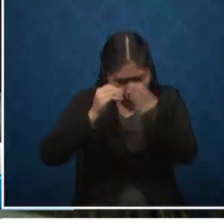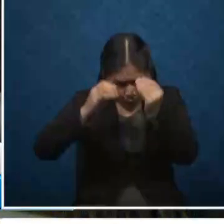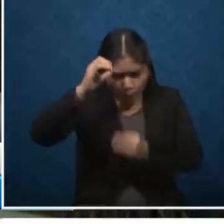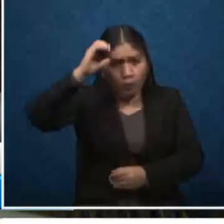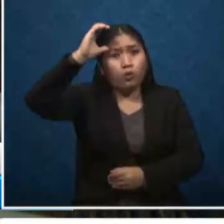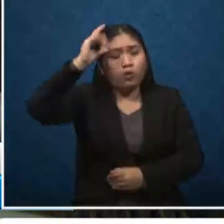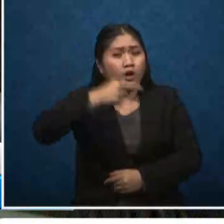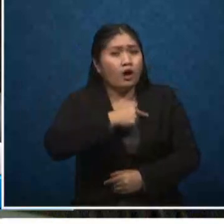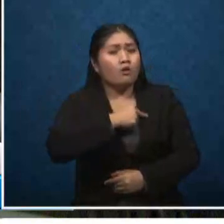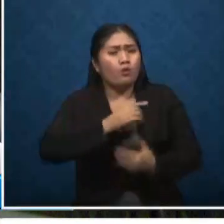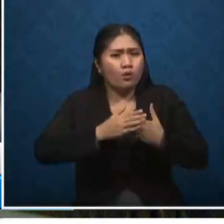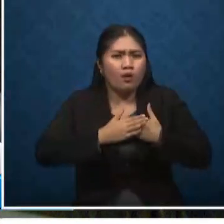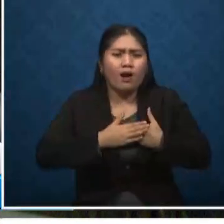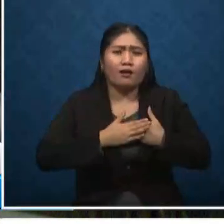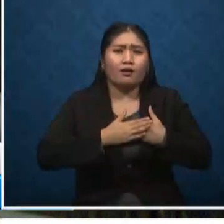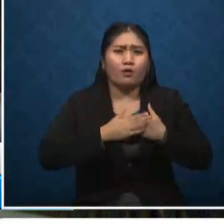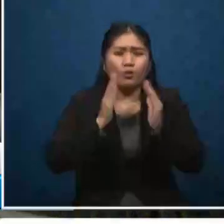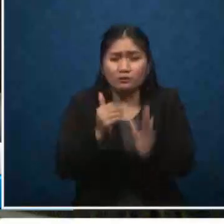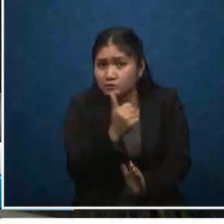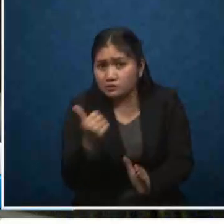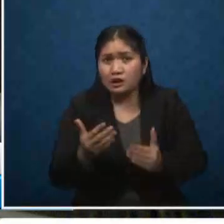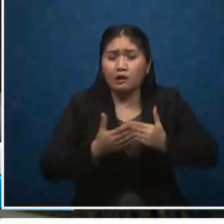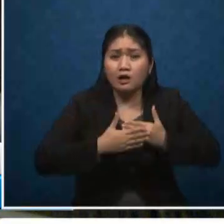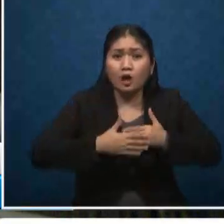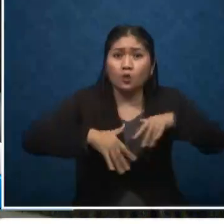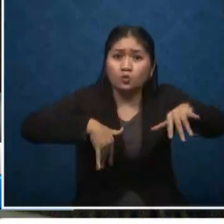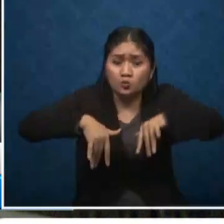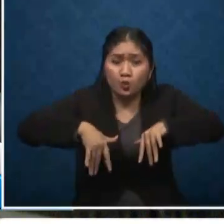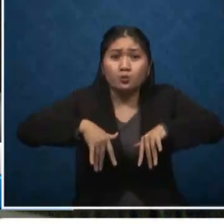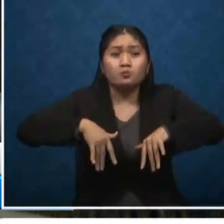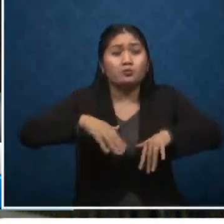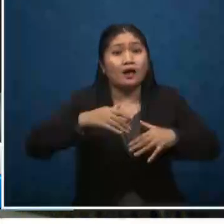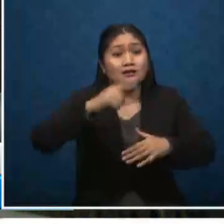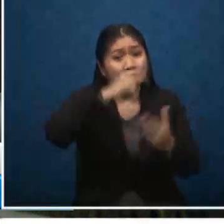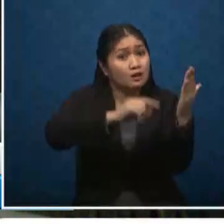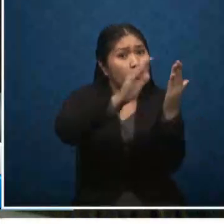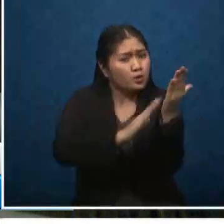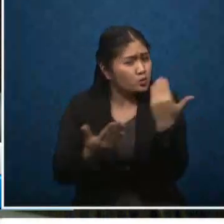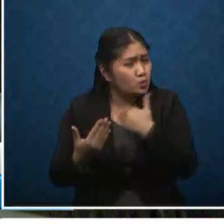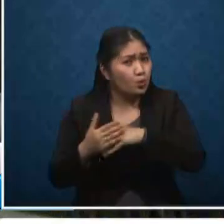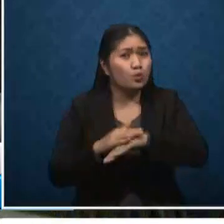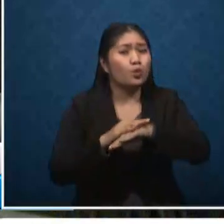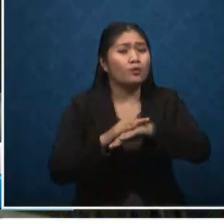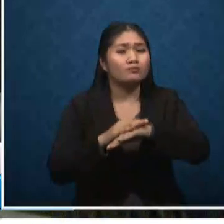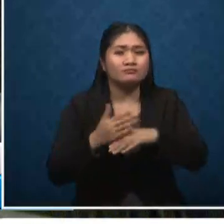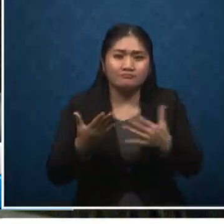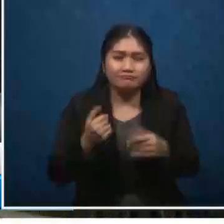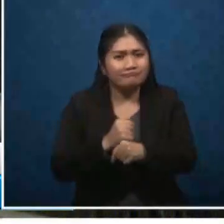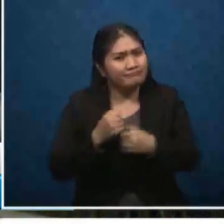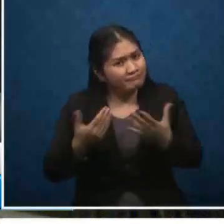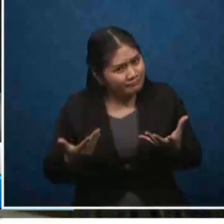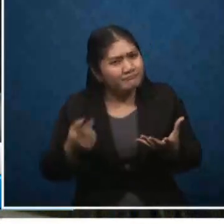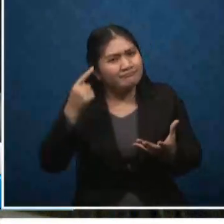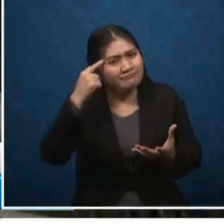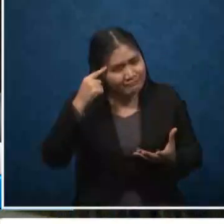สำนึกที่รักคนอื่นรักบ้านเมืองสำนึกที่รักส่วนรวมมากกว่าตนเองอะไรอย่างเงี้ยที่เป็นส